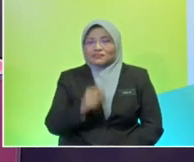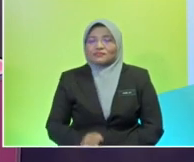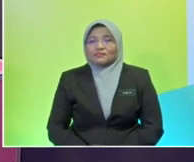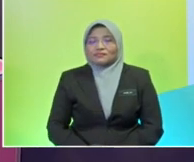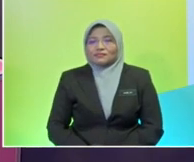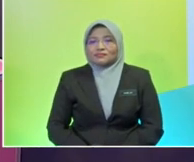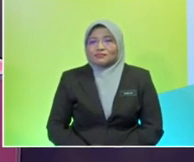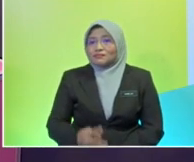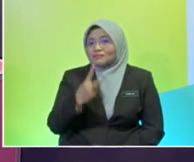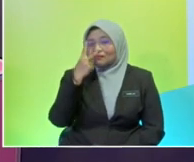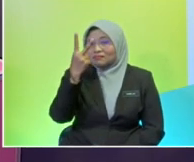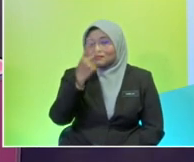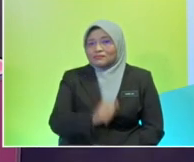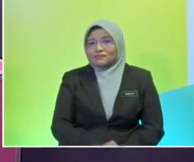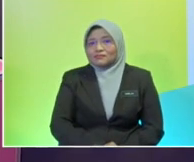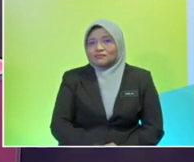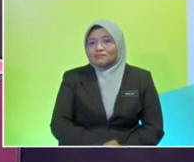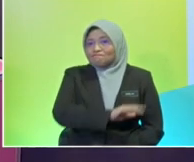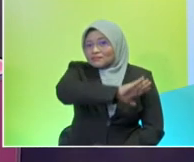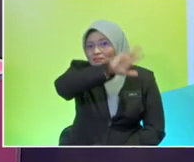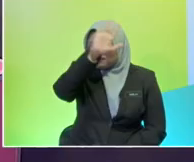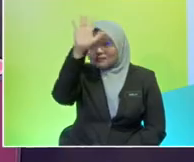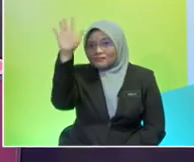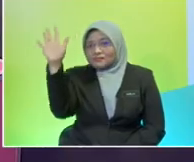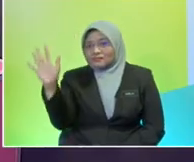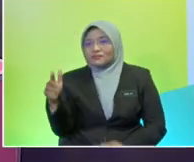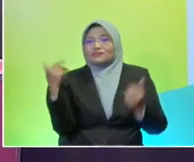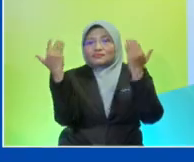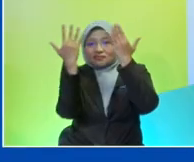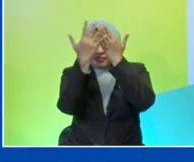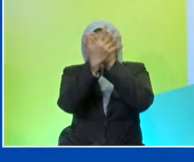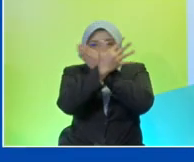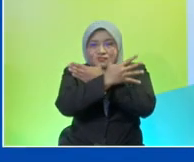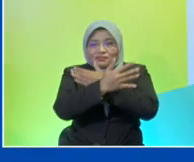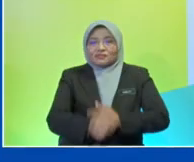kita tengok Langit Itu pun kelihatan agak gelap Betul tak bisa